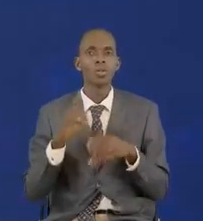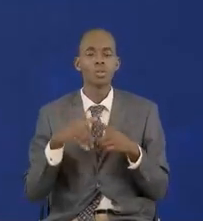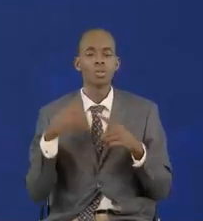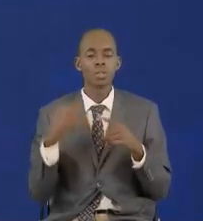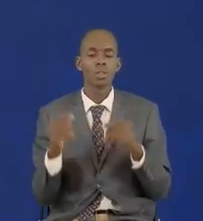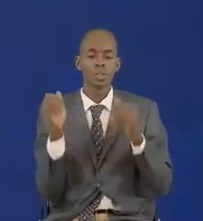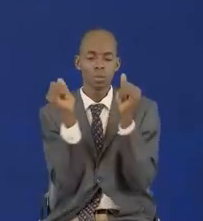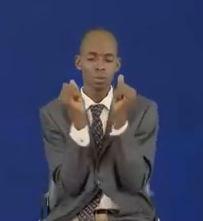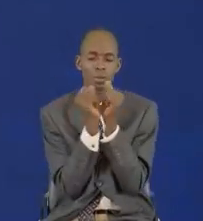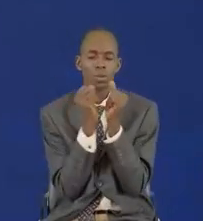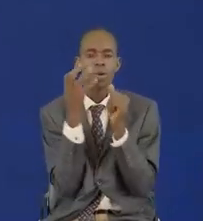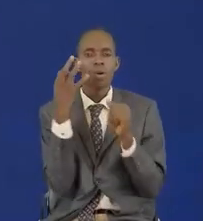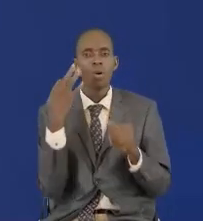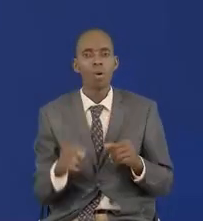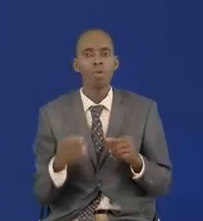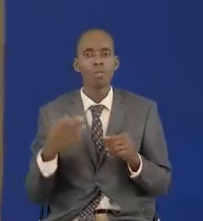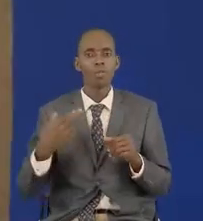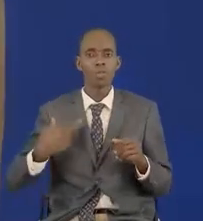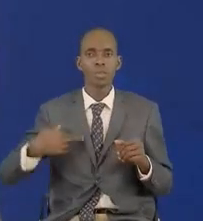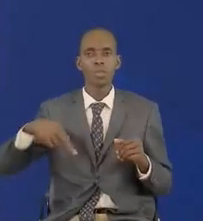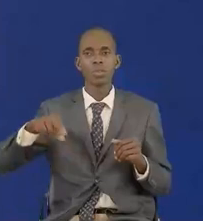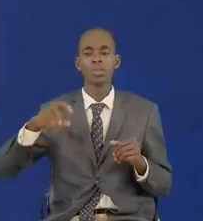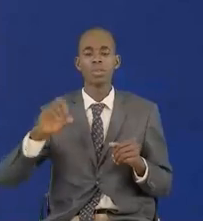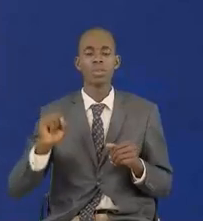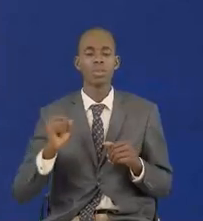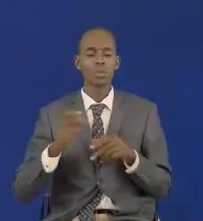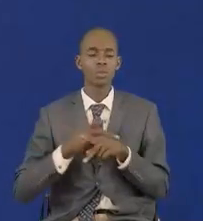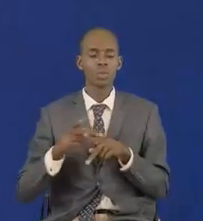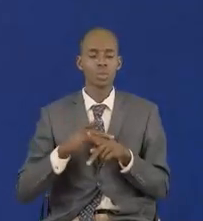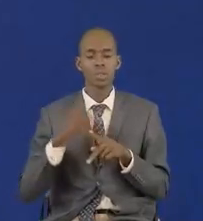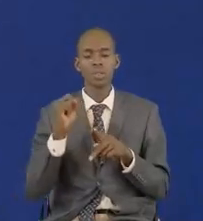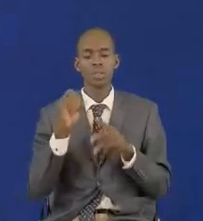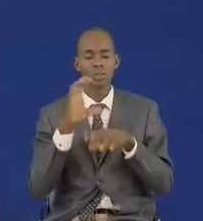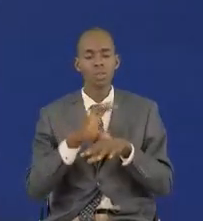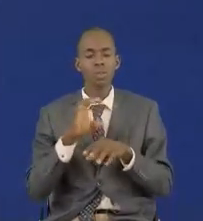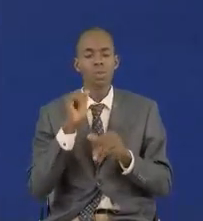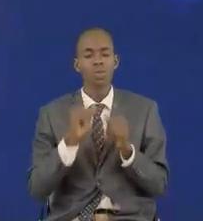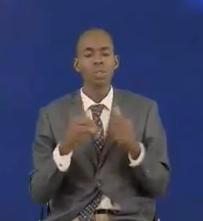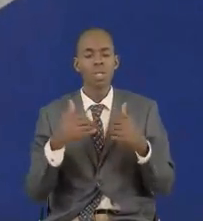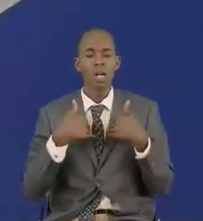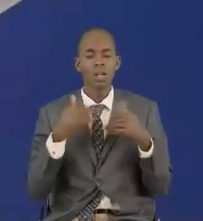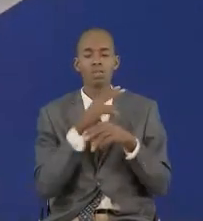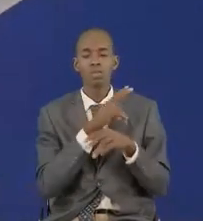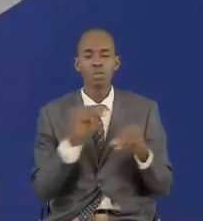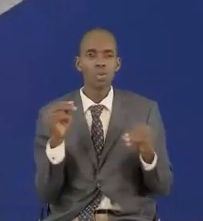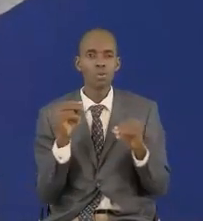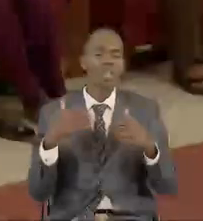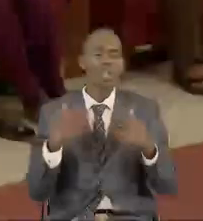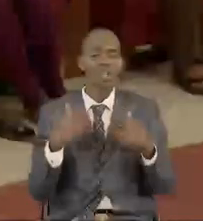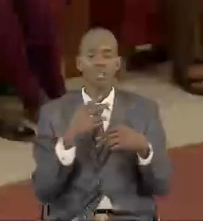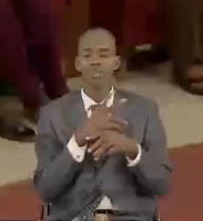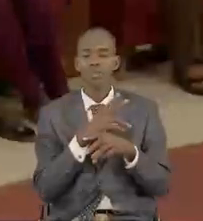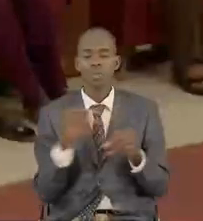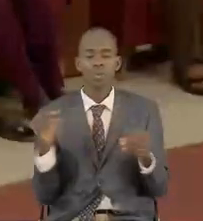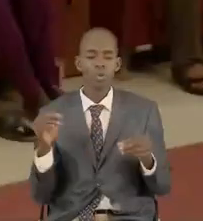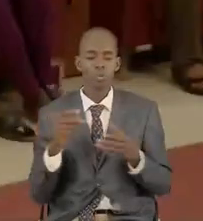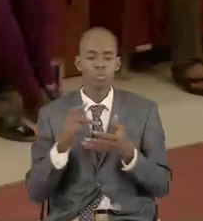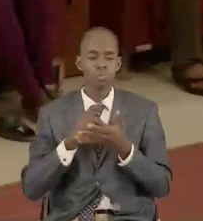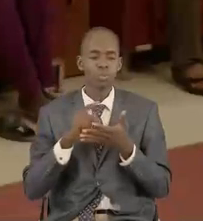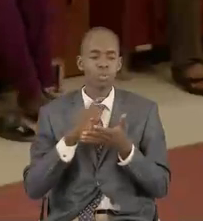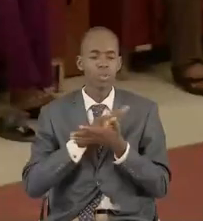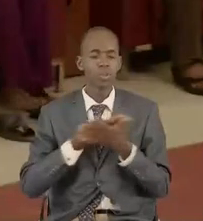de la religion de dénomination qui n'a pas de salut qui n'a pas de prix de coeur